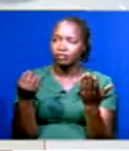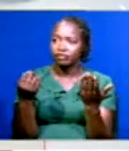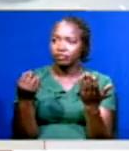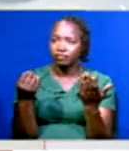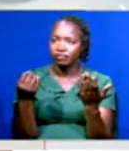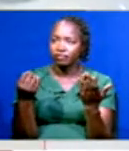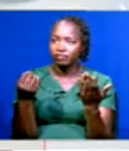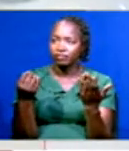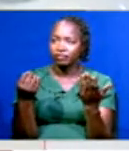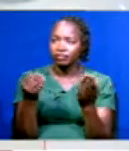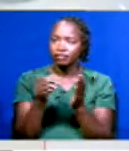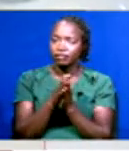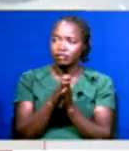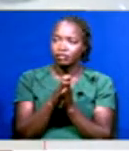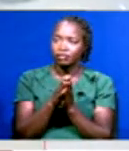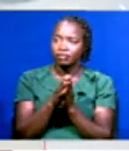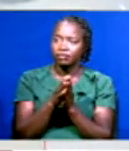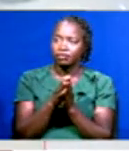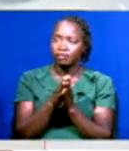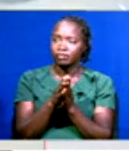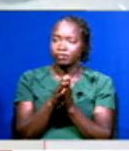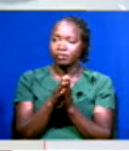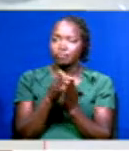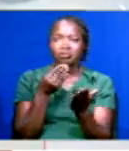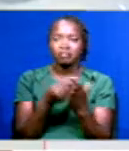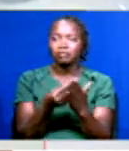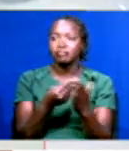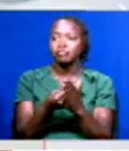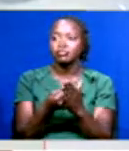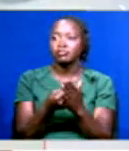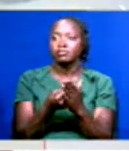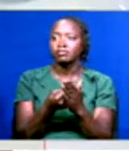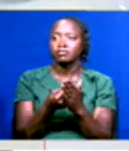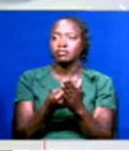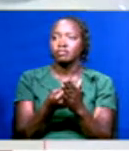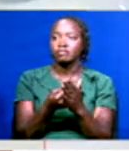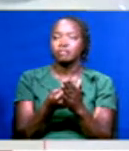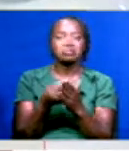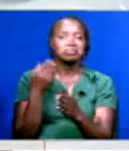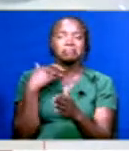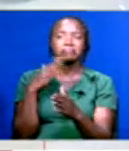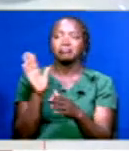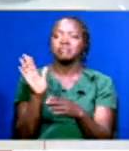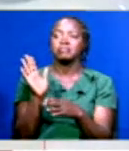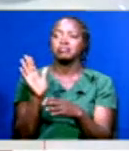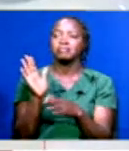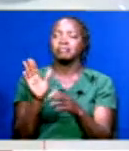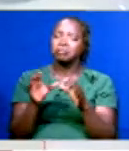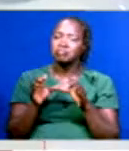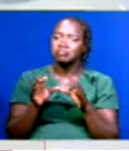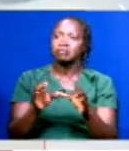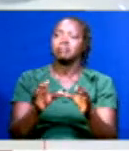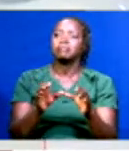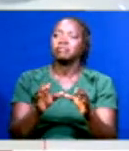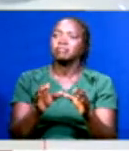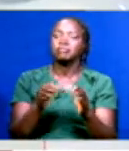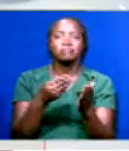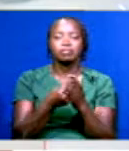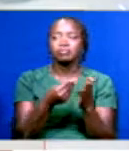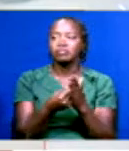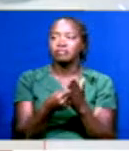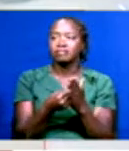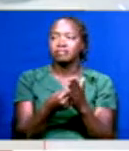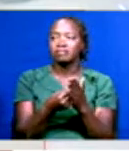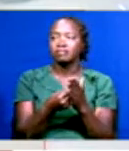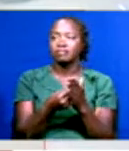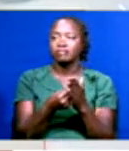hii petition, huyu mzee ya maandamano hakuwa anataka, alisukumwa aweke petition